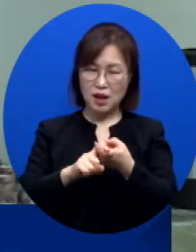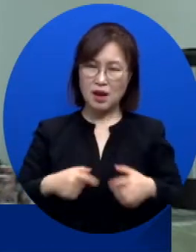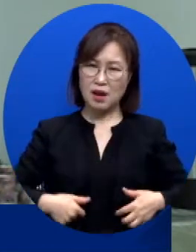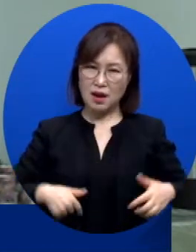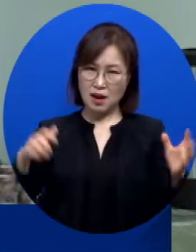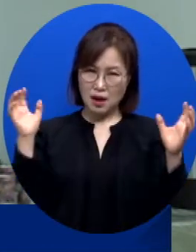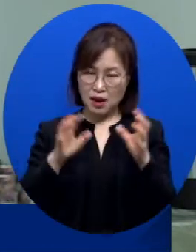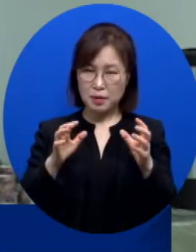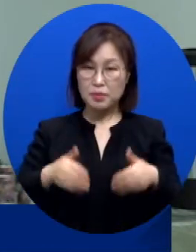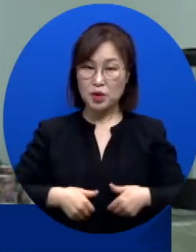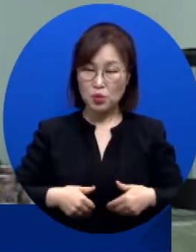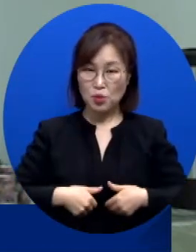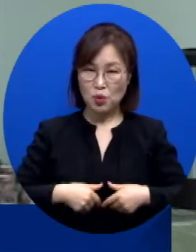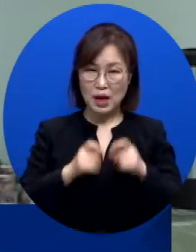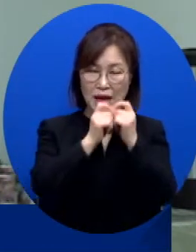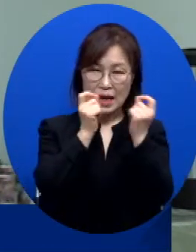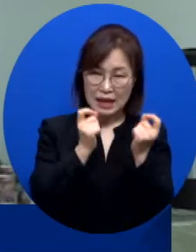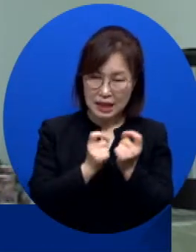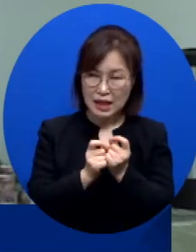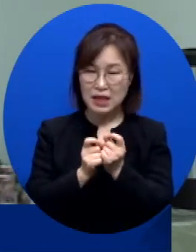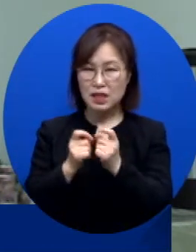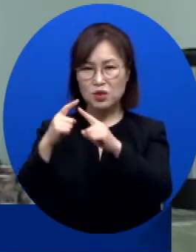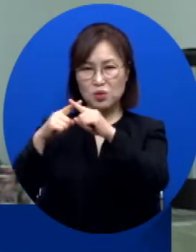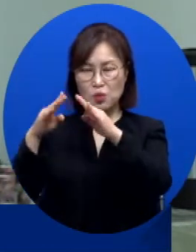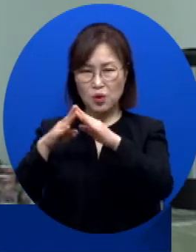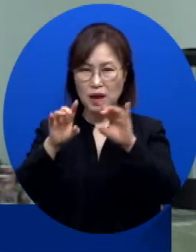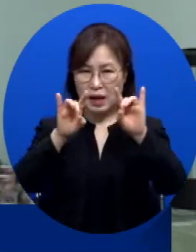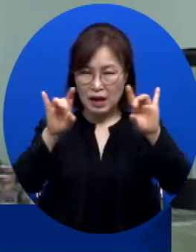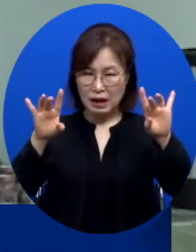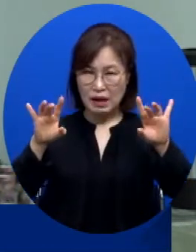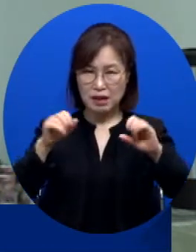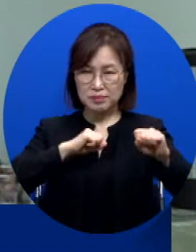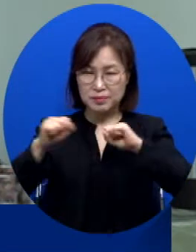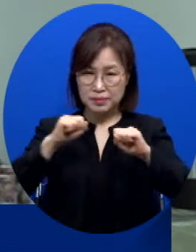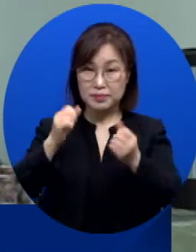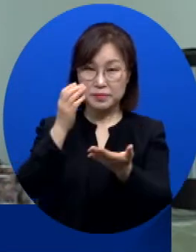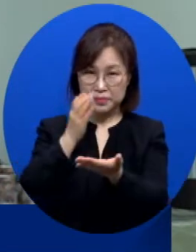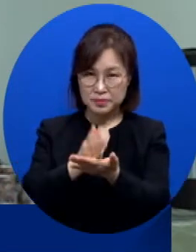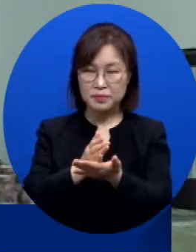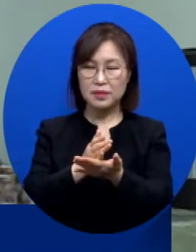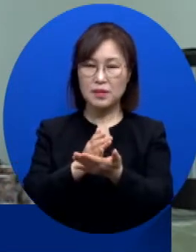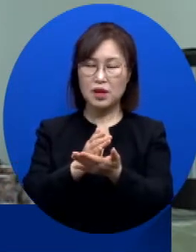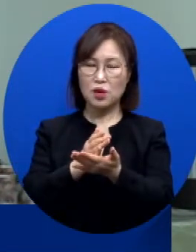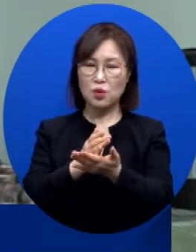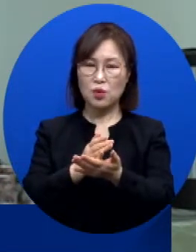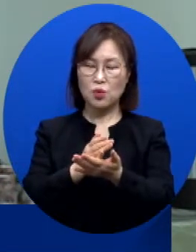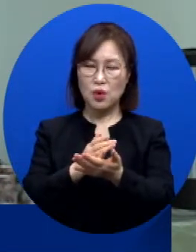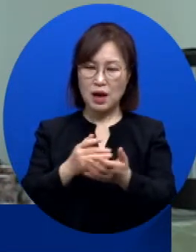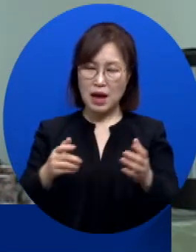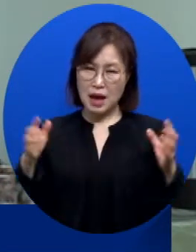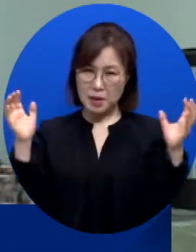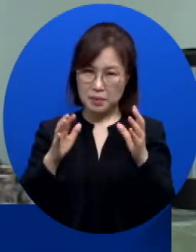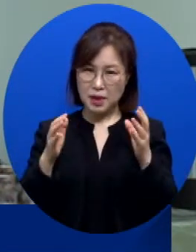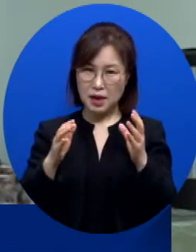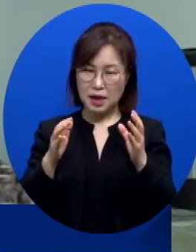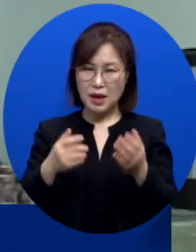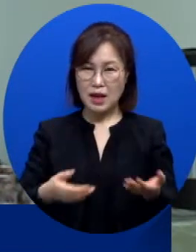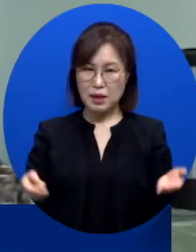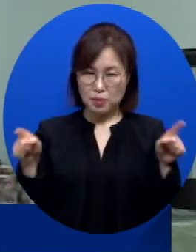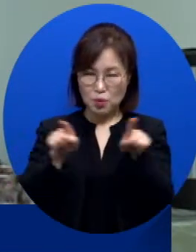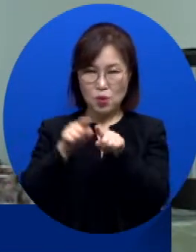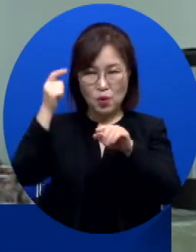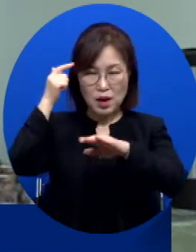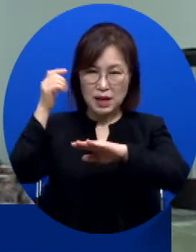필요하다. 지금은 각 기관이나 교회나 개인이 각개전투로 선교를 임할 수 있는 때가 아니고 함께 힘을 모아